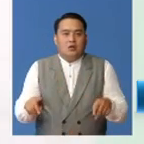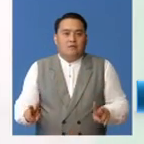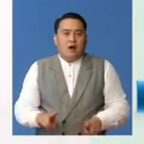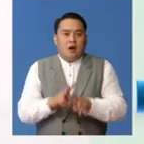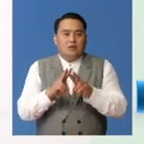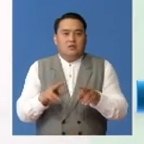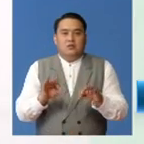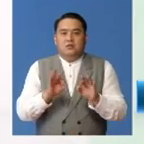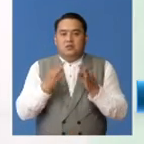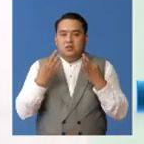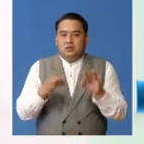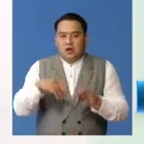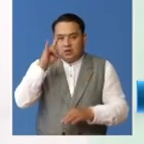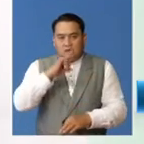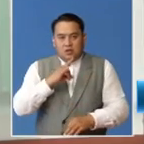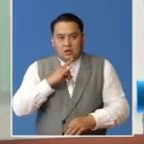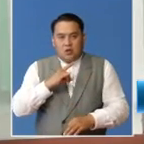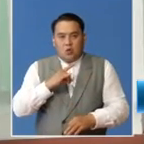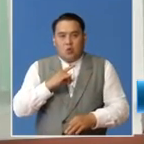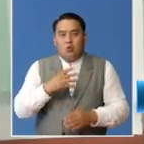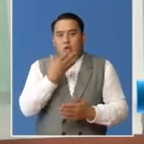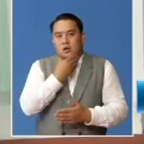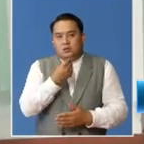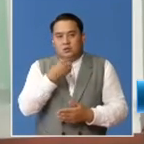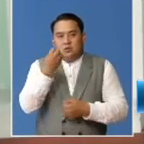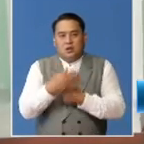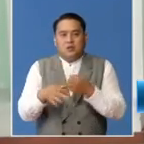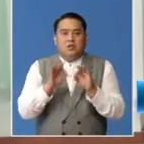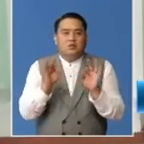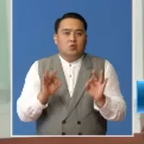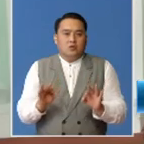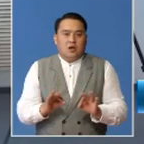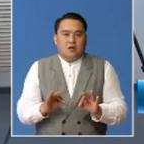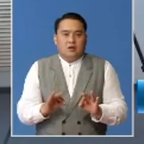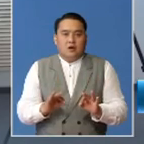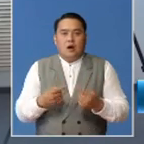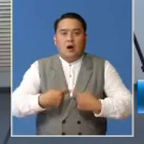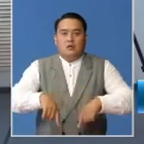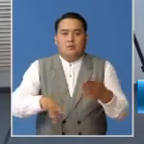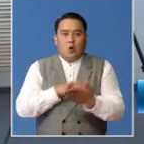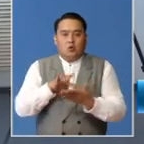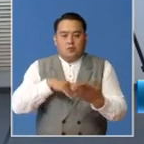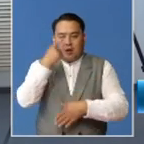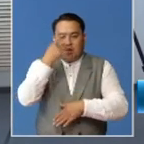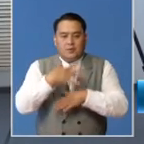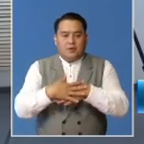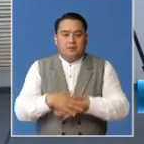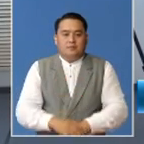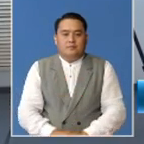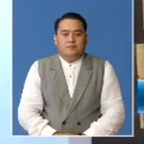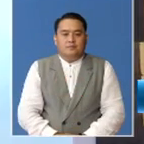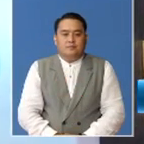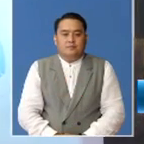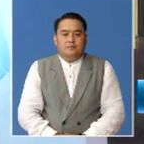об Астане и независимости страны стали украшением Центра искусства. Вернисаж организован городским акиматом.